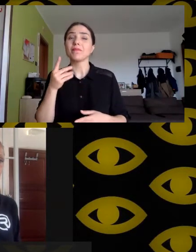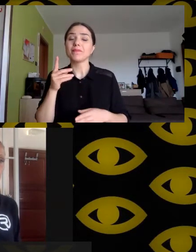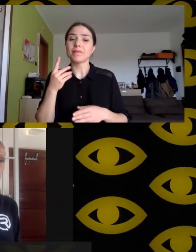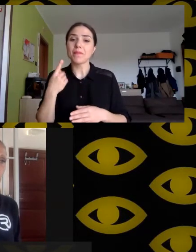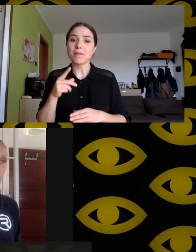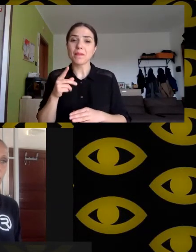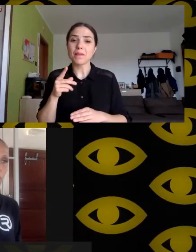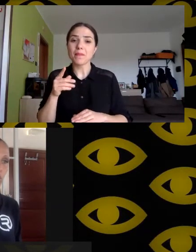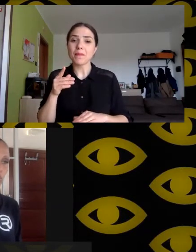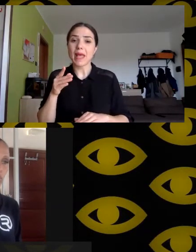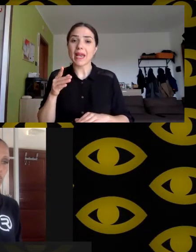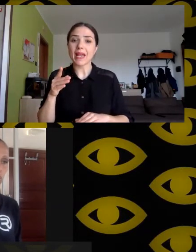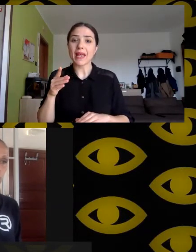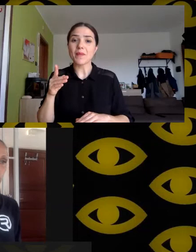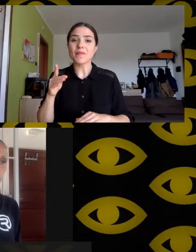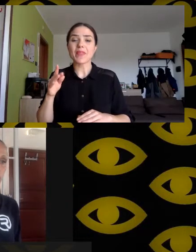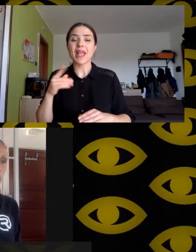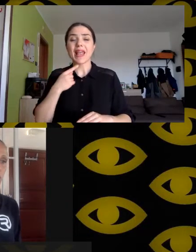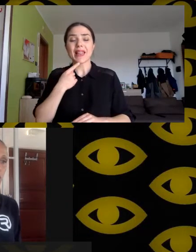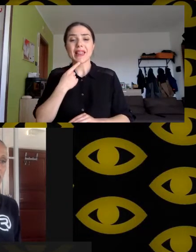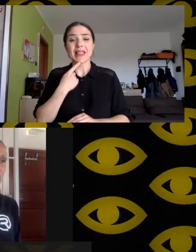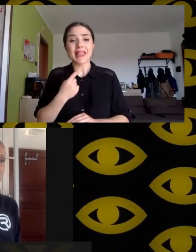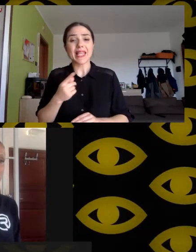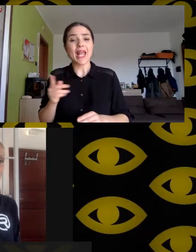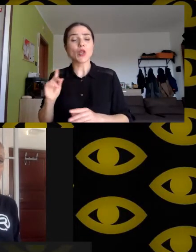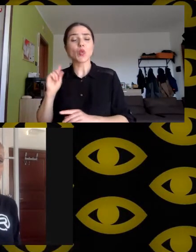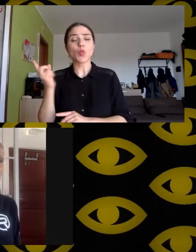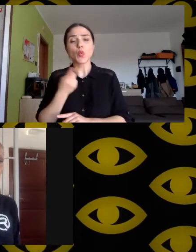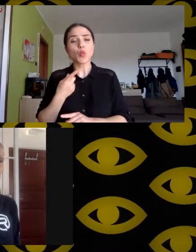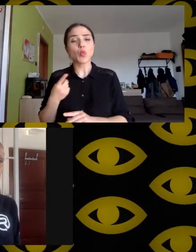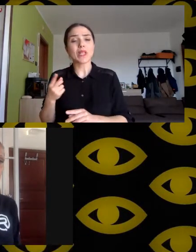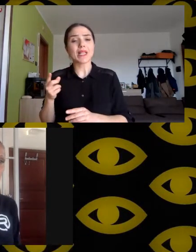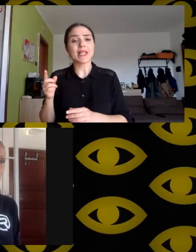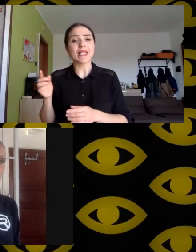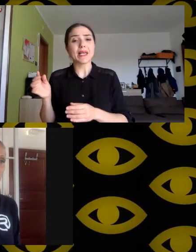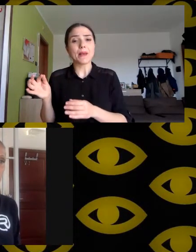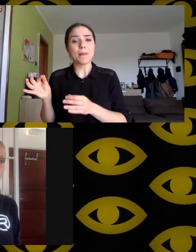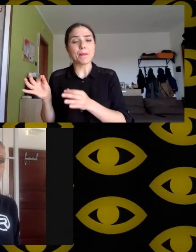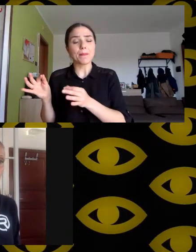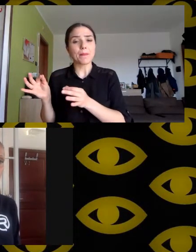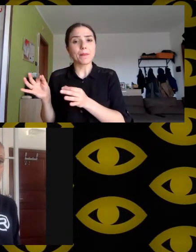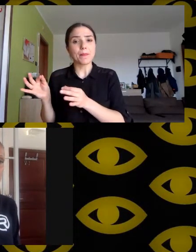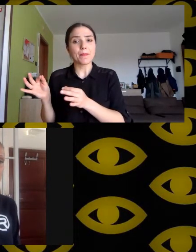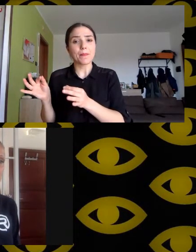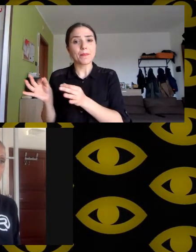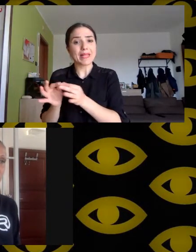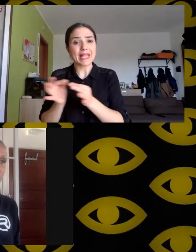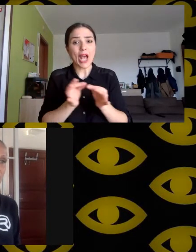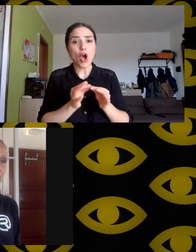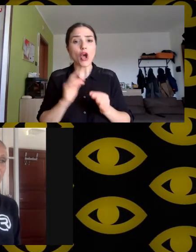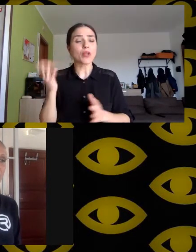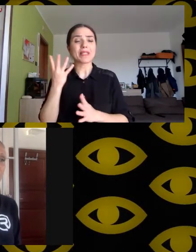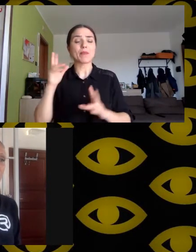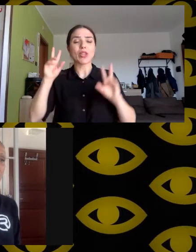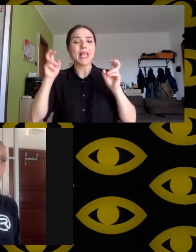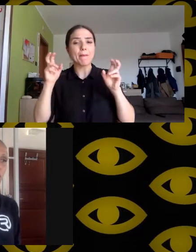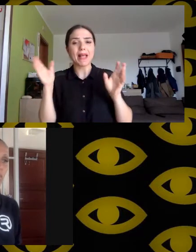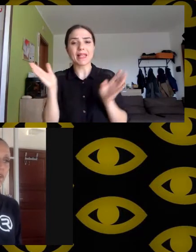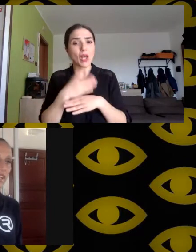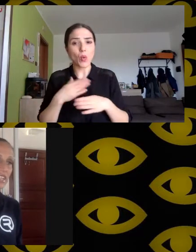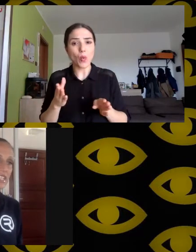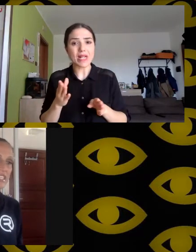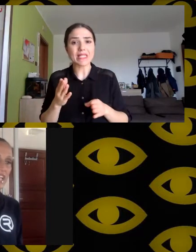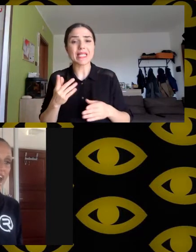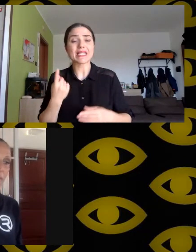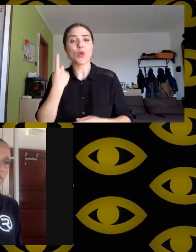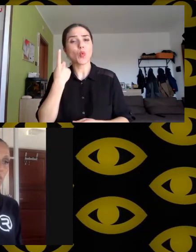mette d'accordo il mondo sotto tutti i punti di vista. Per quanto riguarda ogni qualsiasi tematica, è